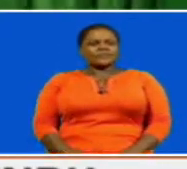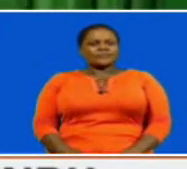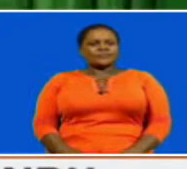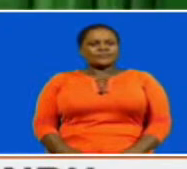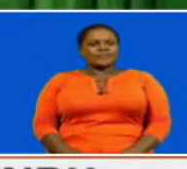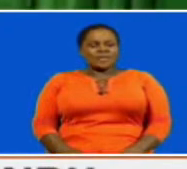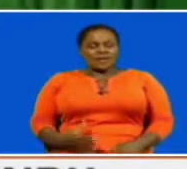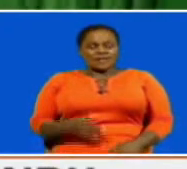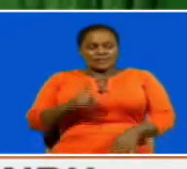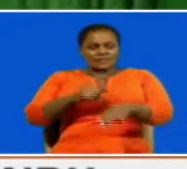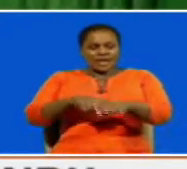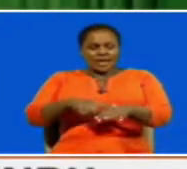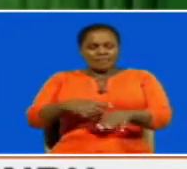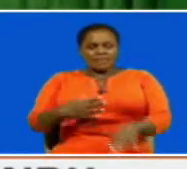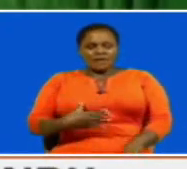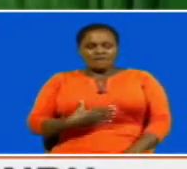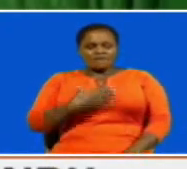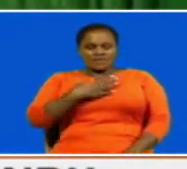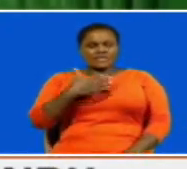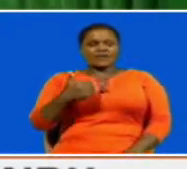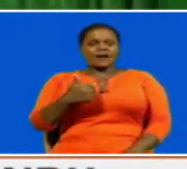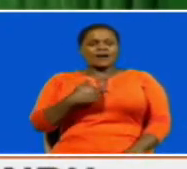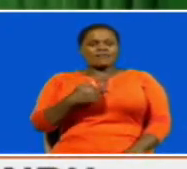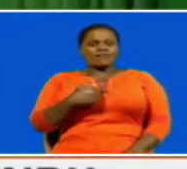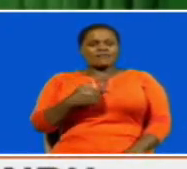tukiwa na wageni,